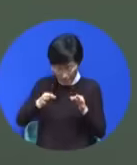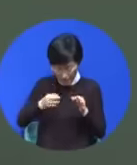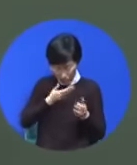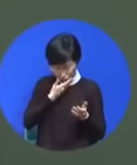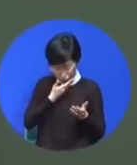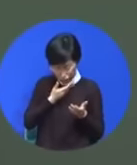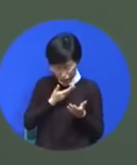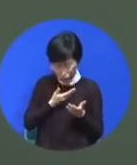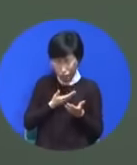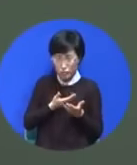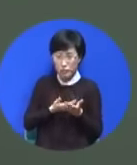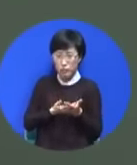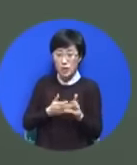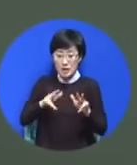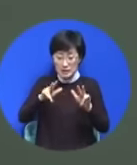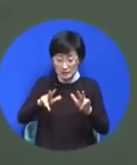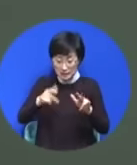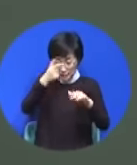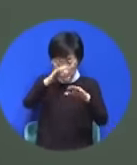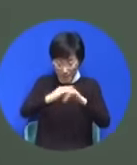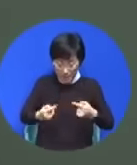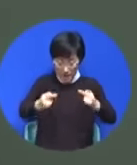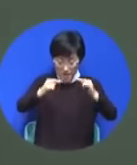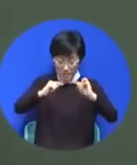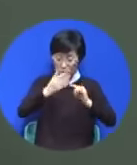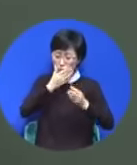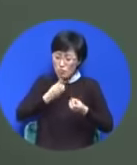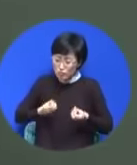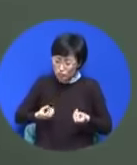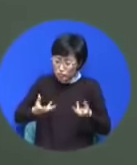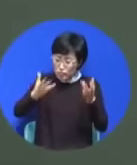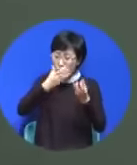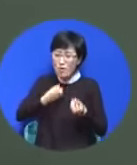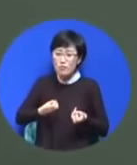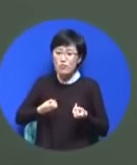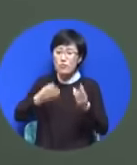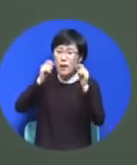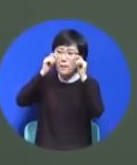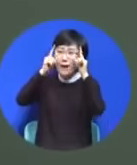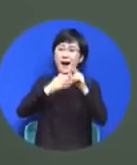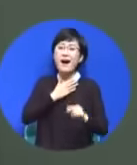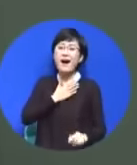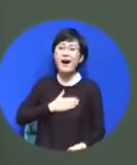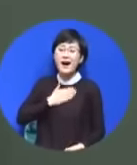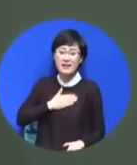얼마나 큰 축복인가 하는 것을 아는 자라야 되는